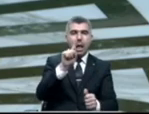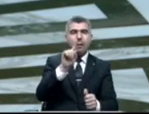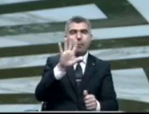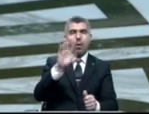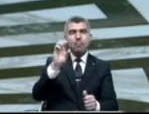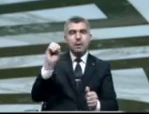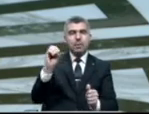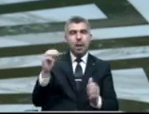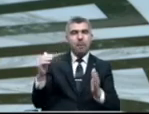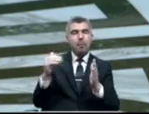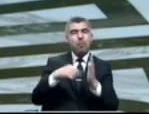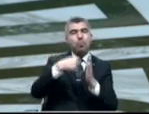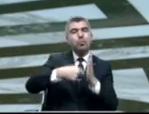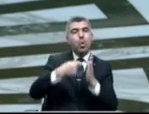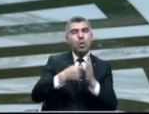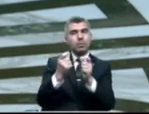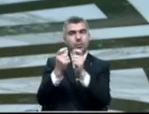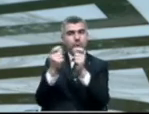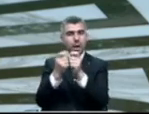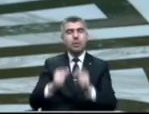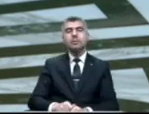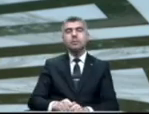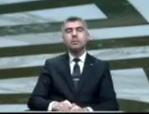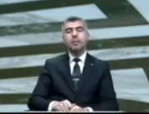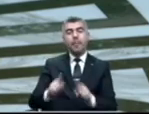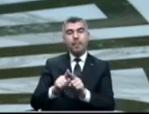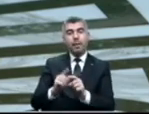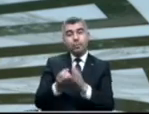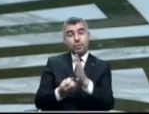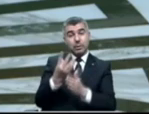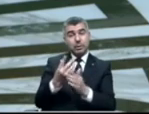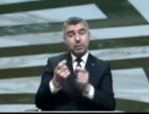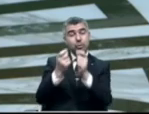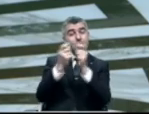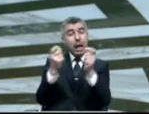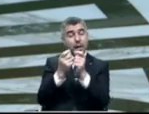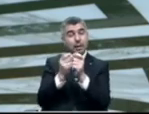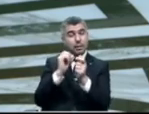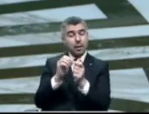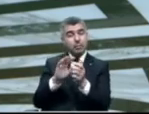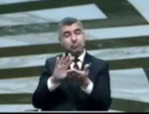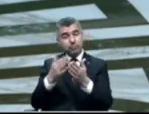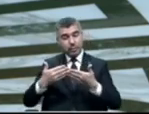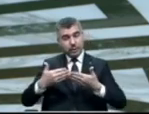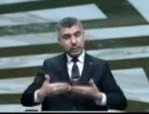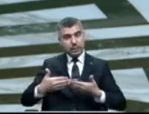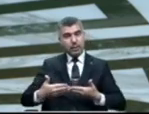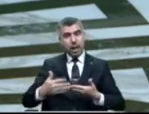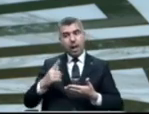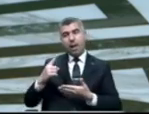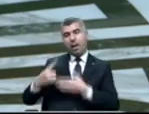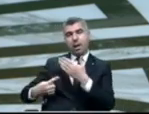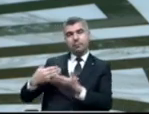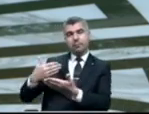1500 مشروع مقاولة، تشجيع خلق تعاونيات مقاولاتية. لحد الآن من السنة